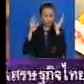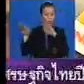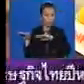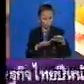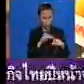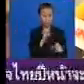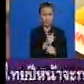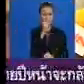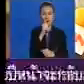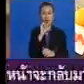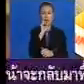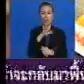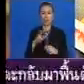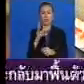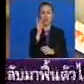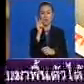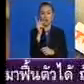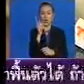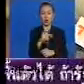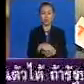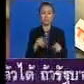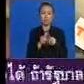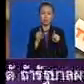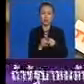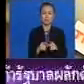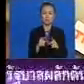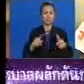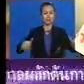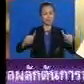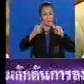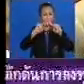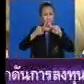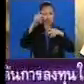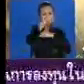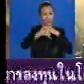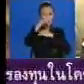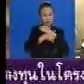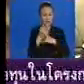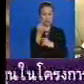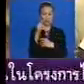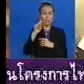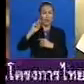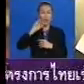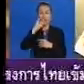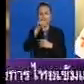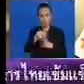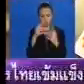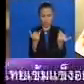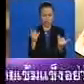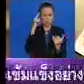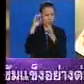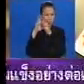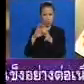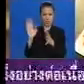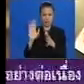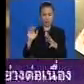รัฐมนตรีว่าการกระทรวงการต่างประเทศที่ฝ่ายค้าจับตาว่าเป็นจุดอ่อนของรัฐบาลนั้นนายสุเทพยืนยันว่าไม่น่าเป็นห่วงเพราะทำงานได้เป็น